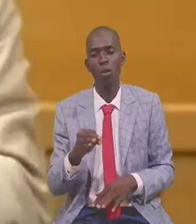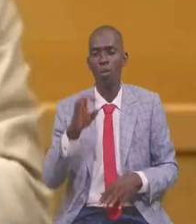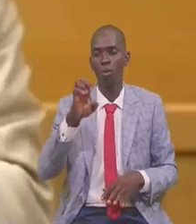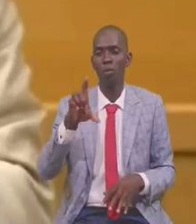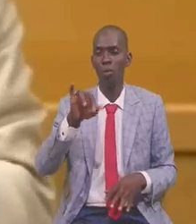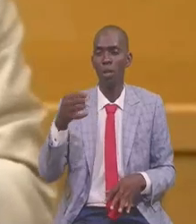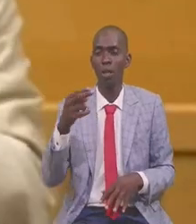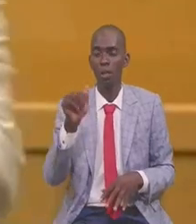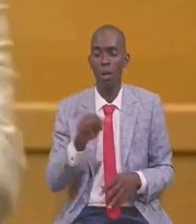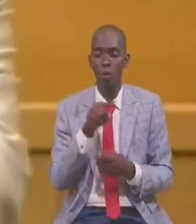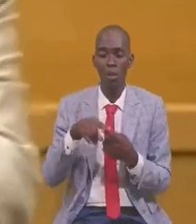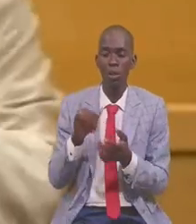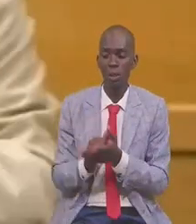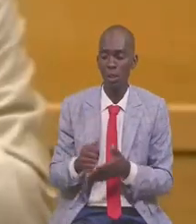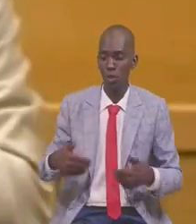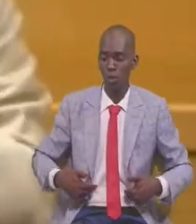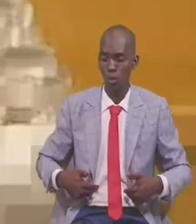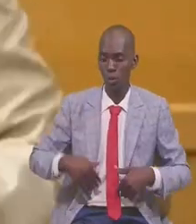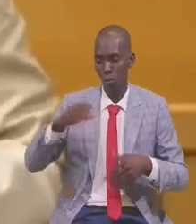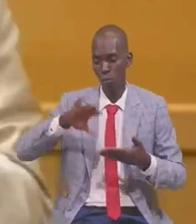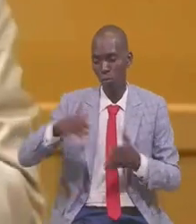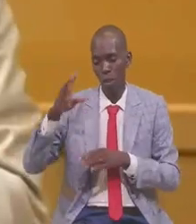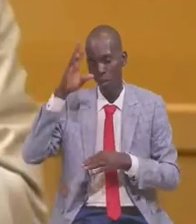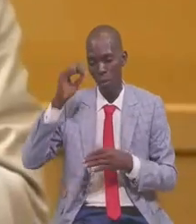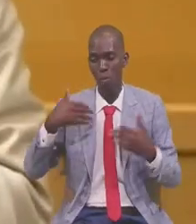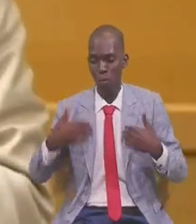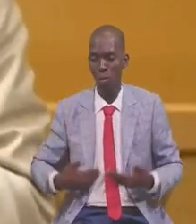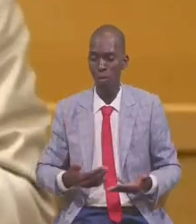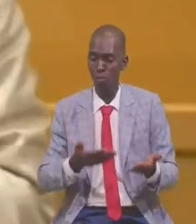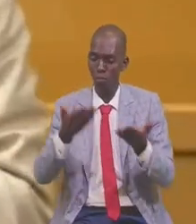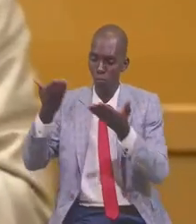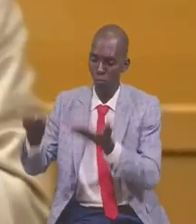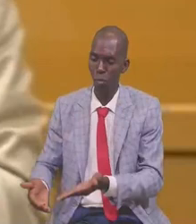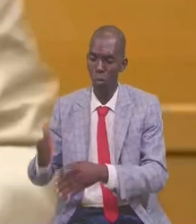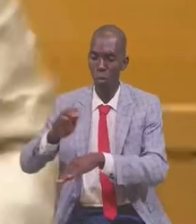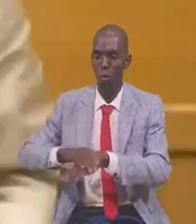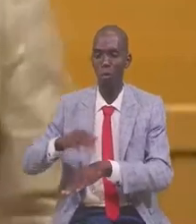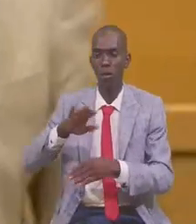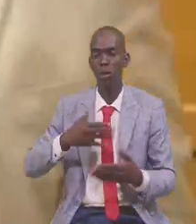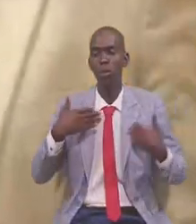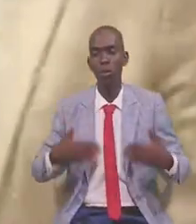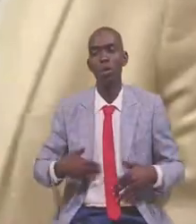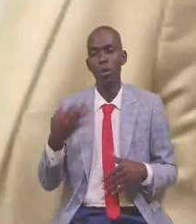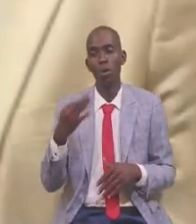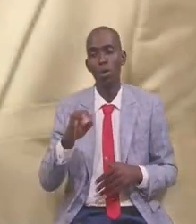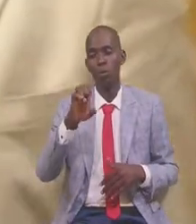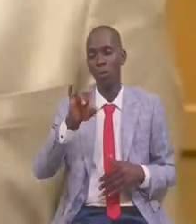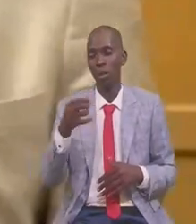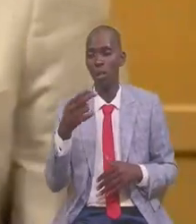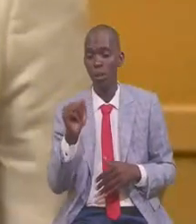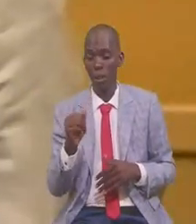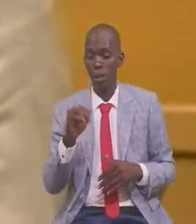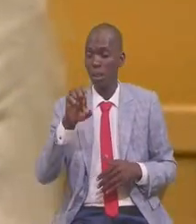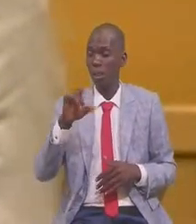le corps mort est tombé et a touché le corps d'Élisée, Élisée était là, mais l'homme